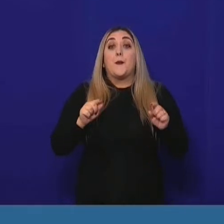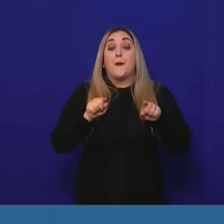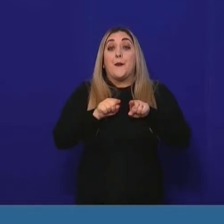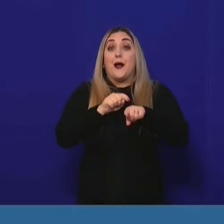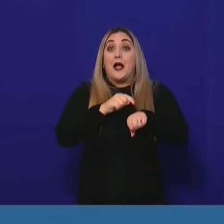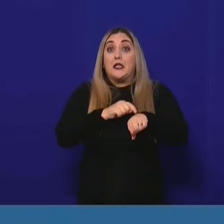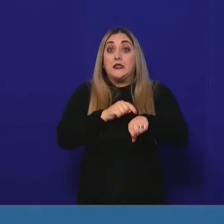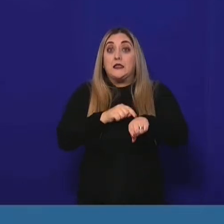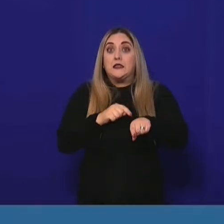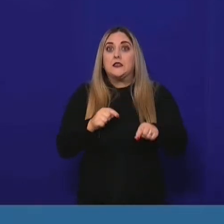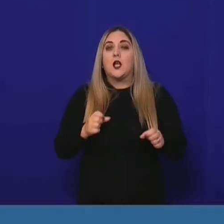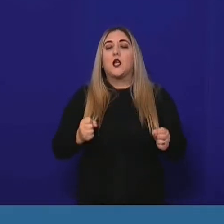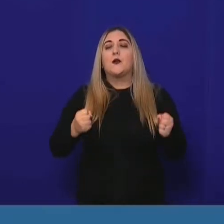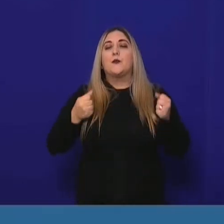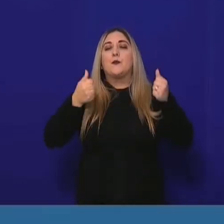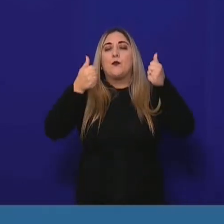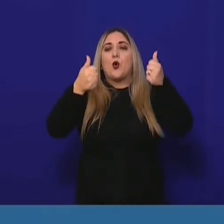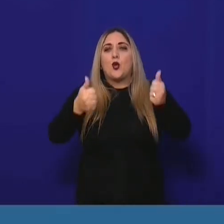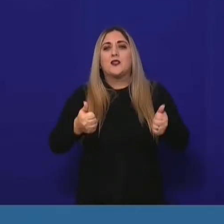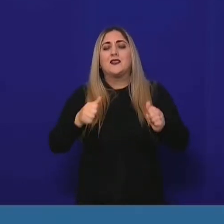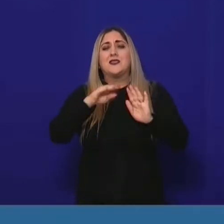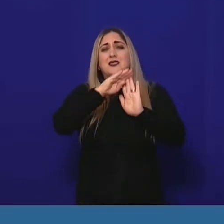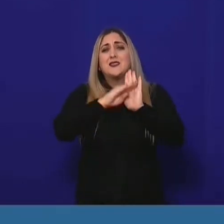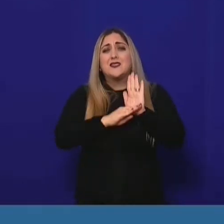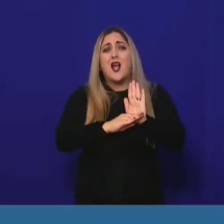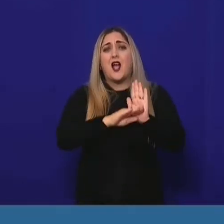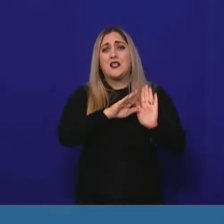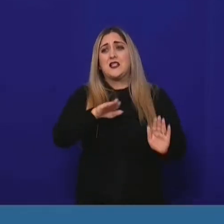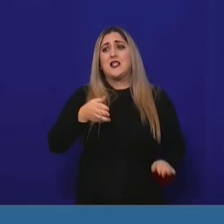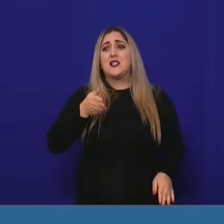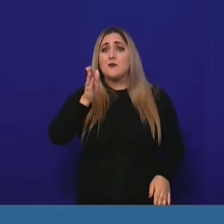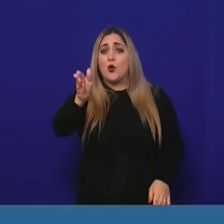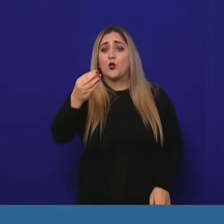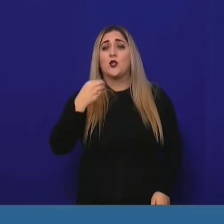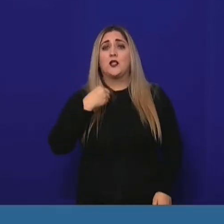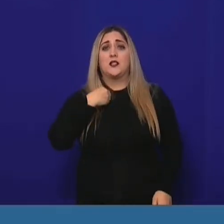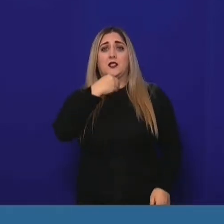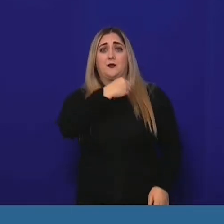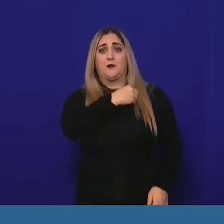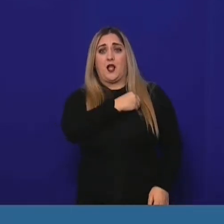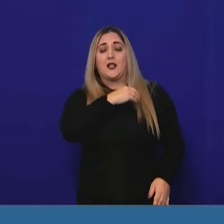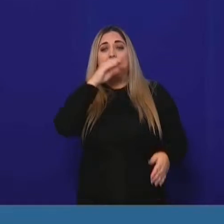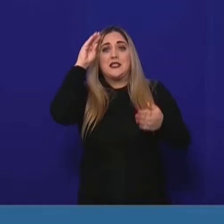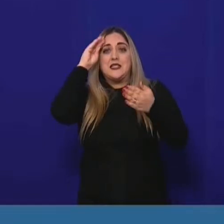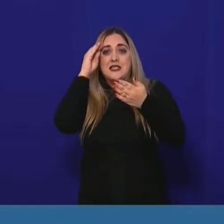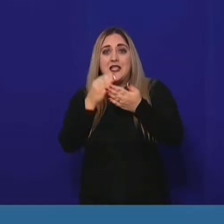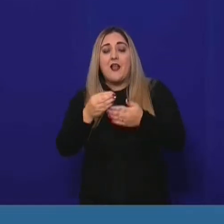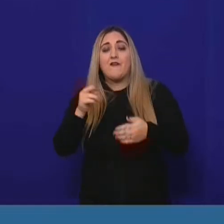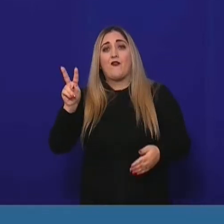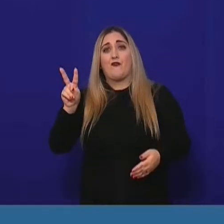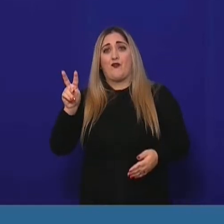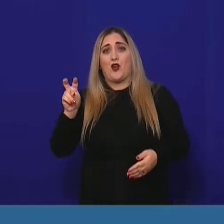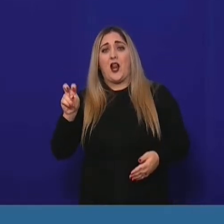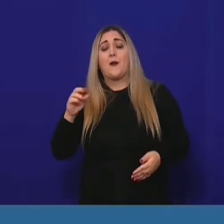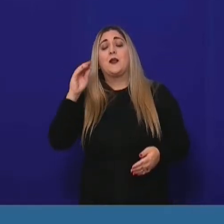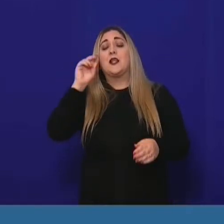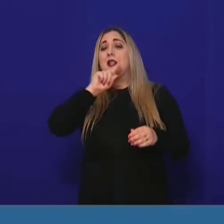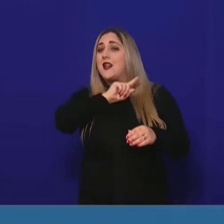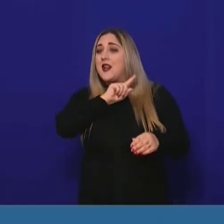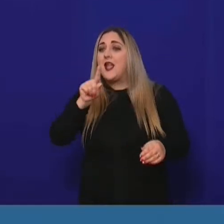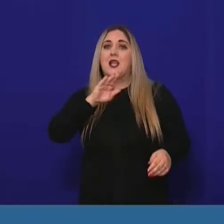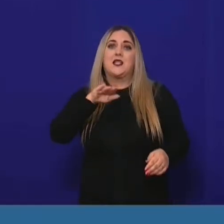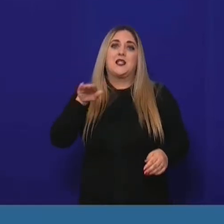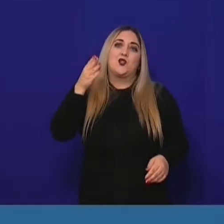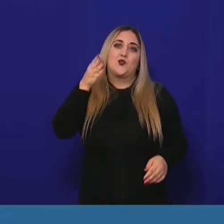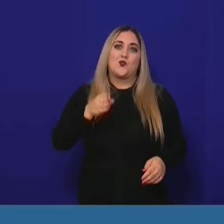innaqsu r-rata ta' nies li jkollhom bżonn jitlu l-isptar, nipproteġu l-iktar vulnerabbli u nipproteġu n-nies milli jmutu u